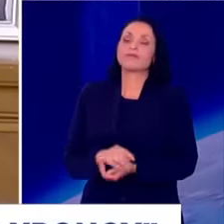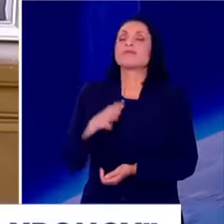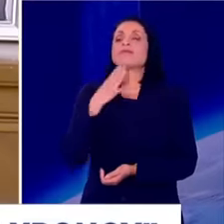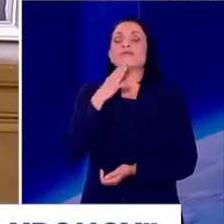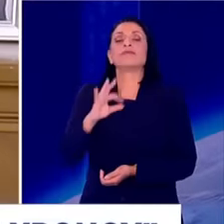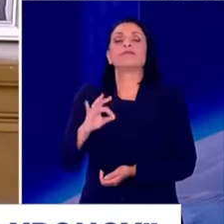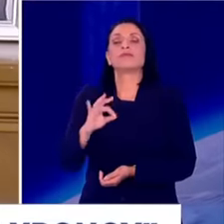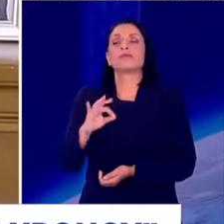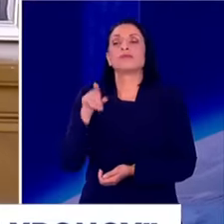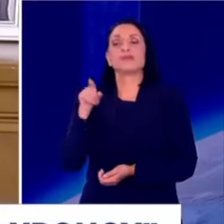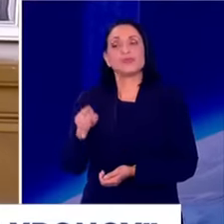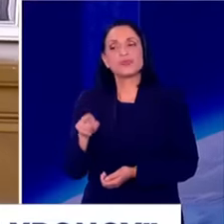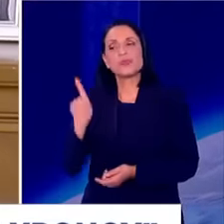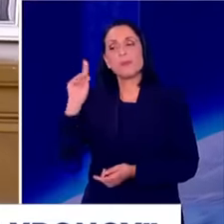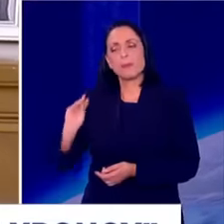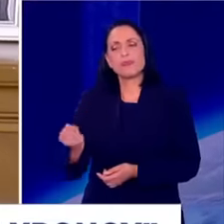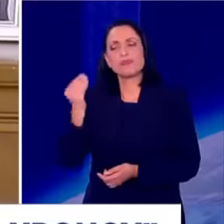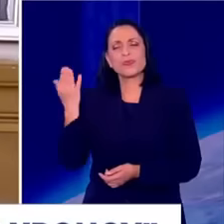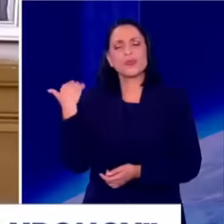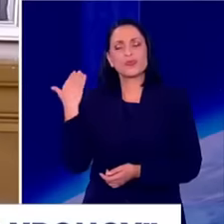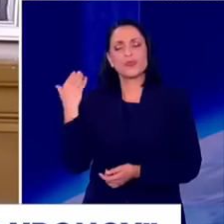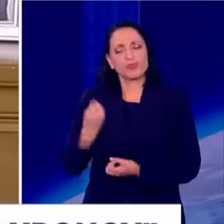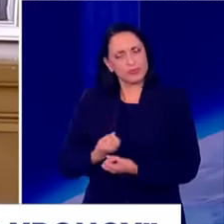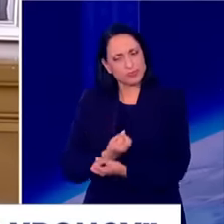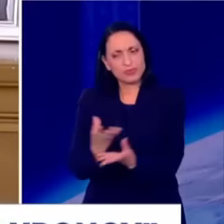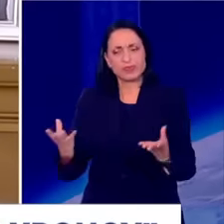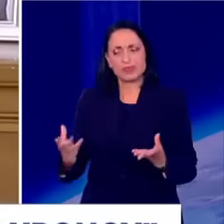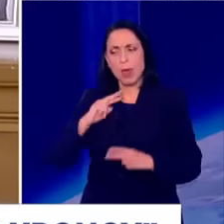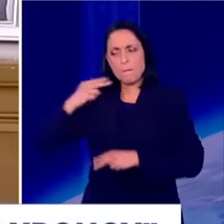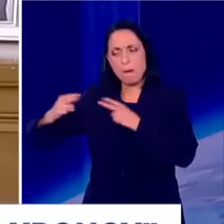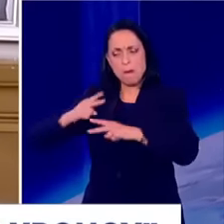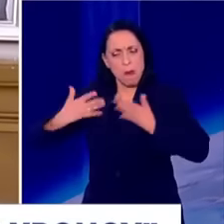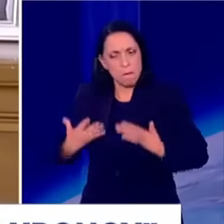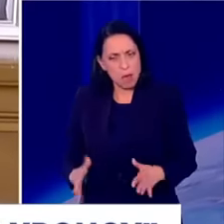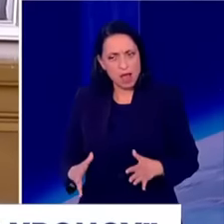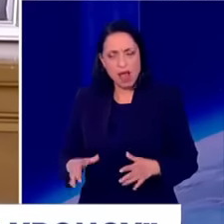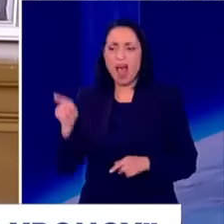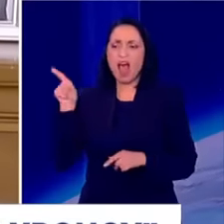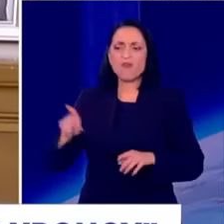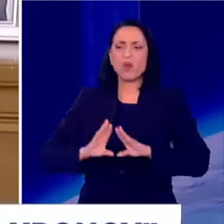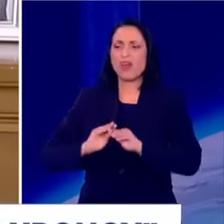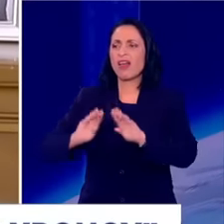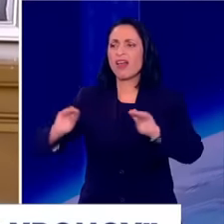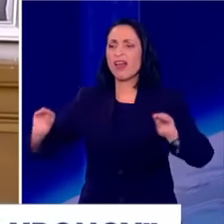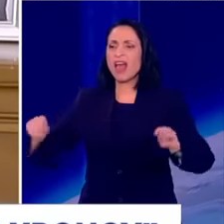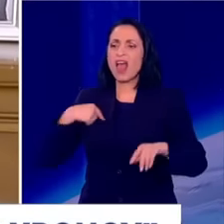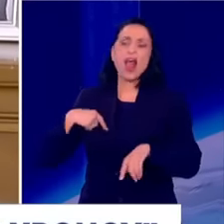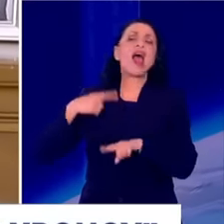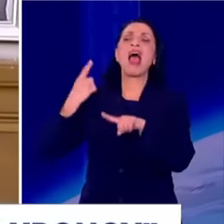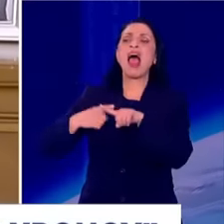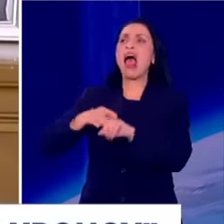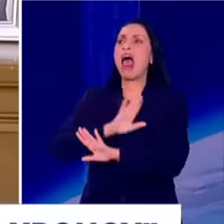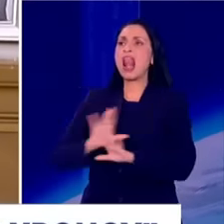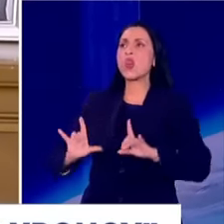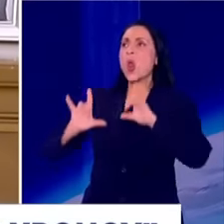διότι με αφορμή ένα συγκεκριμένο περιστατικό για το οποίο έχουν δοθεί απαντήσεις, δυσφημεί τη χώρα στο εξωτερικό, σε